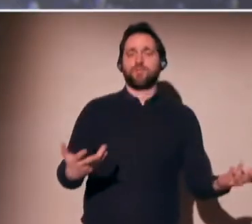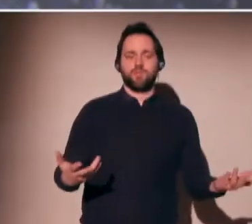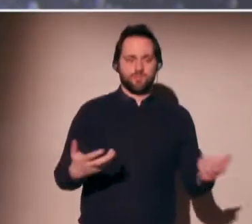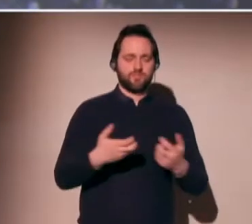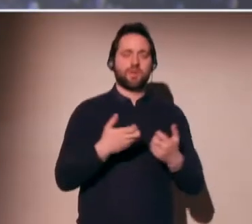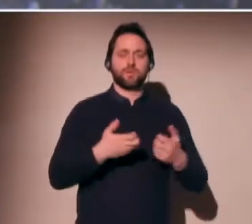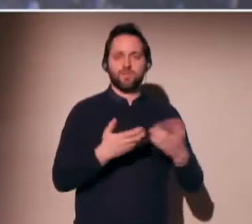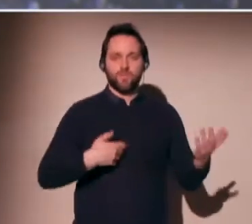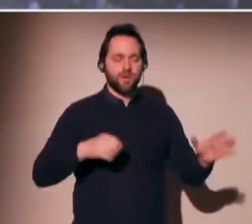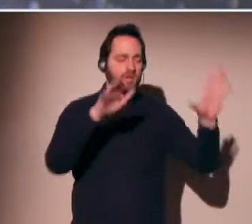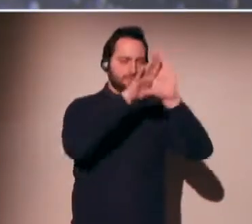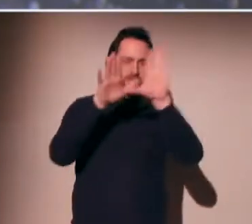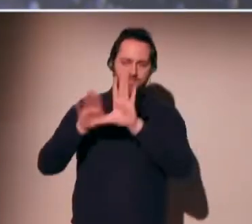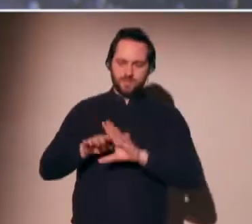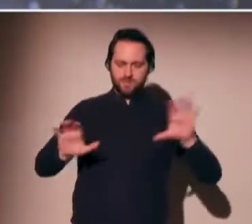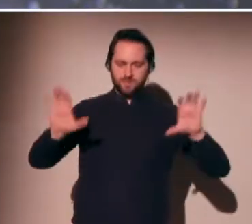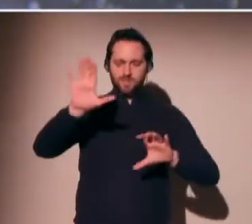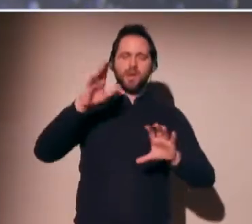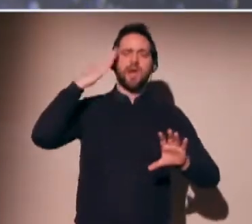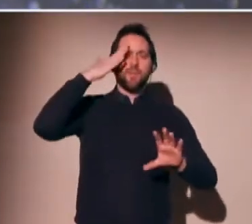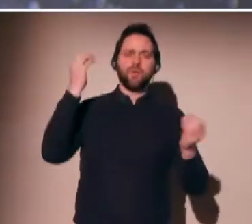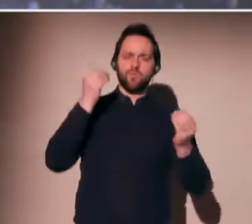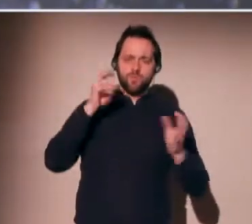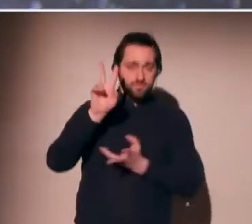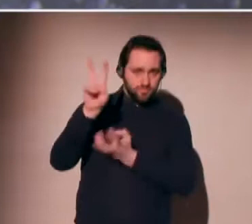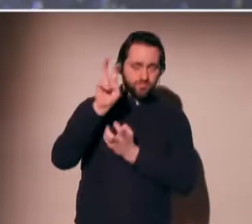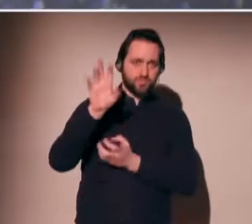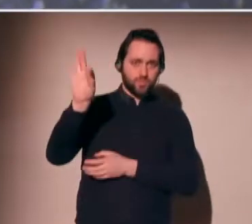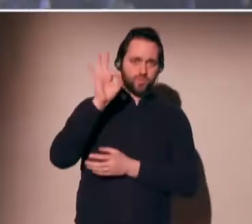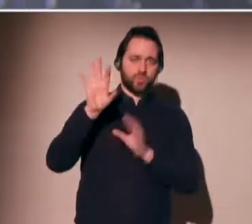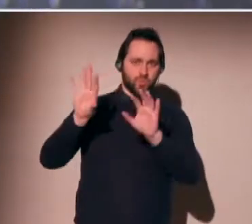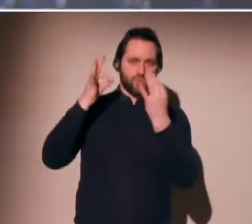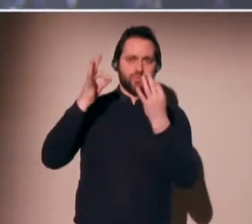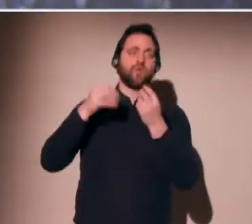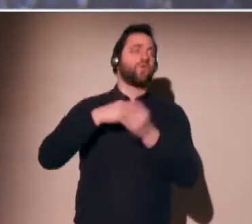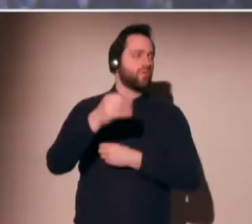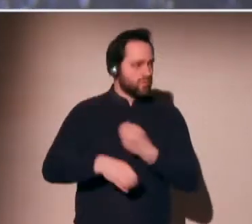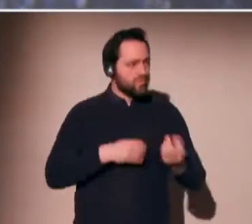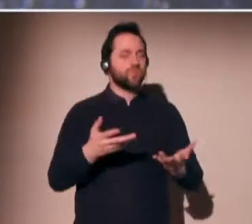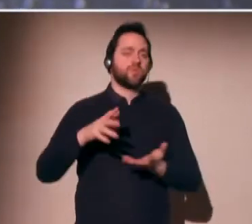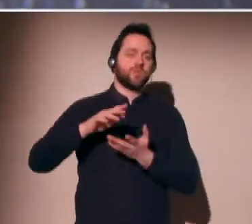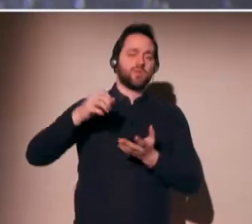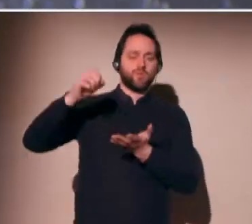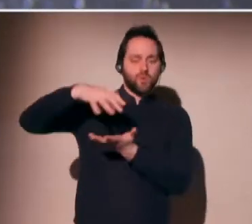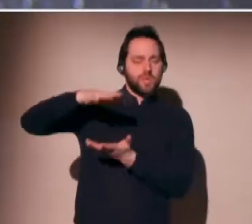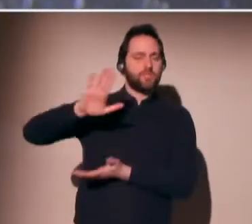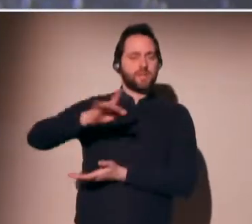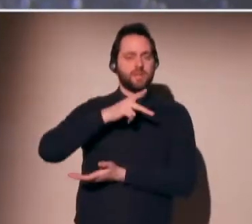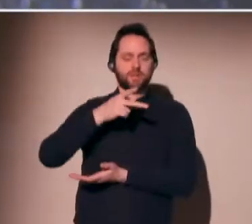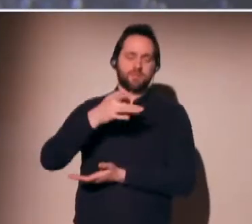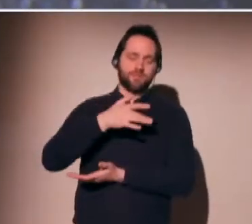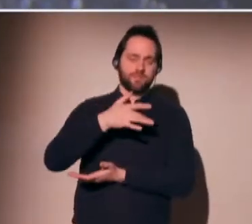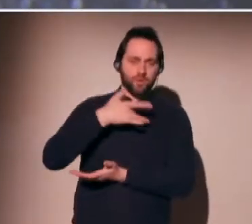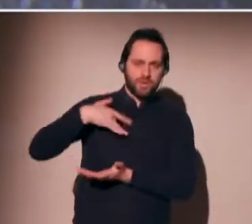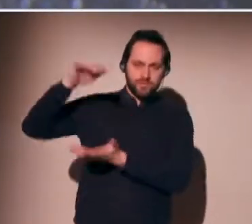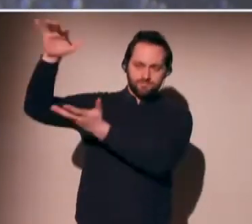être capable de faire un diagnostic à partir, par exemple, de données biomédicales. Alors, comment est-ce que ça